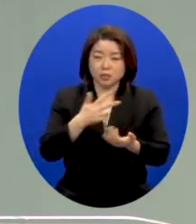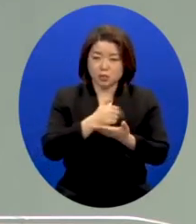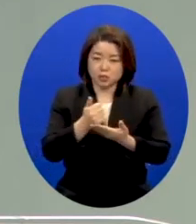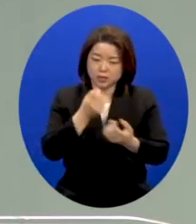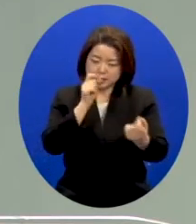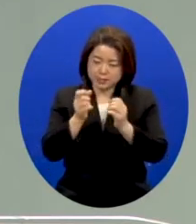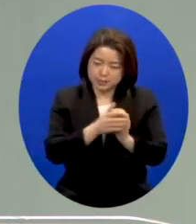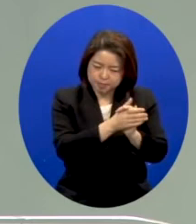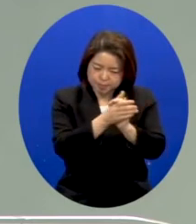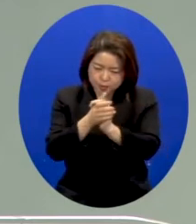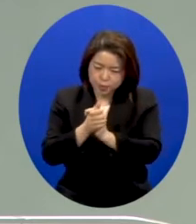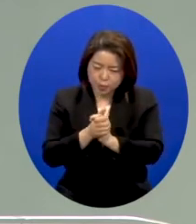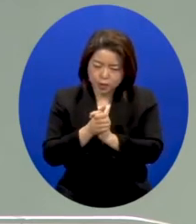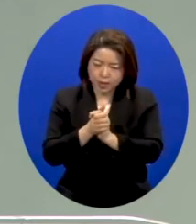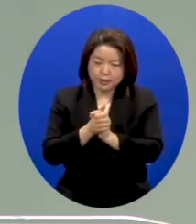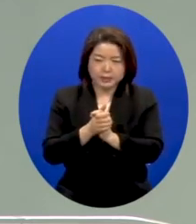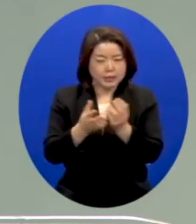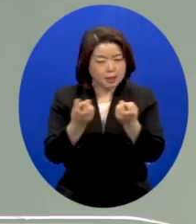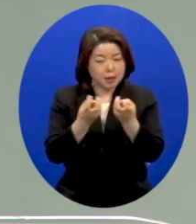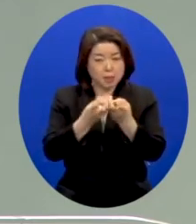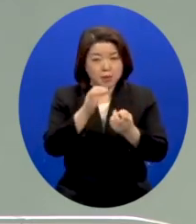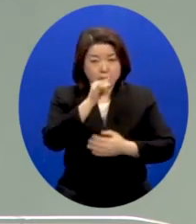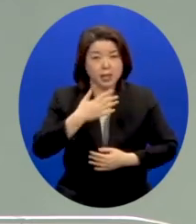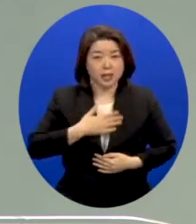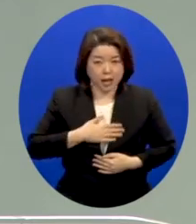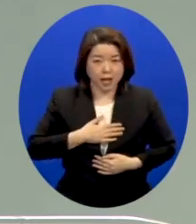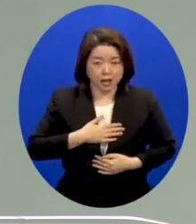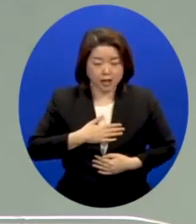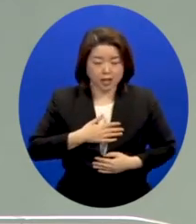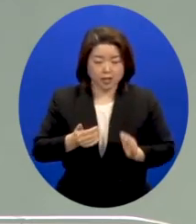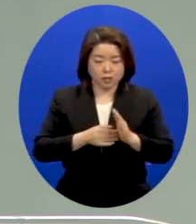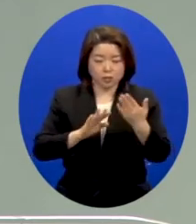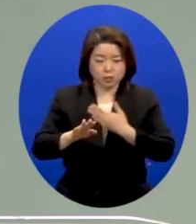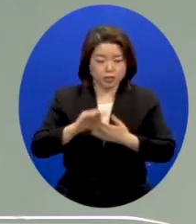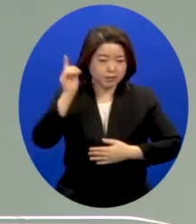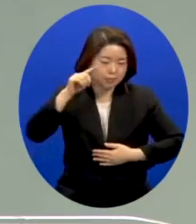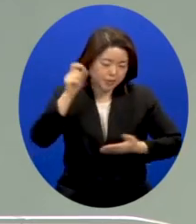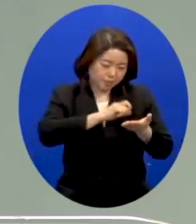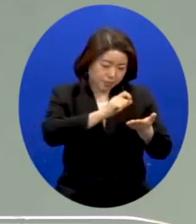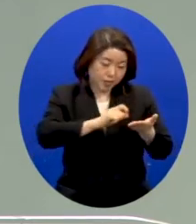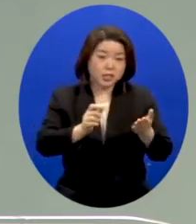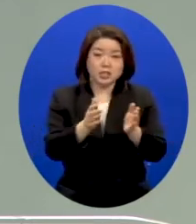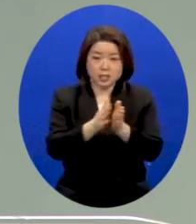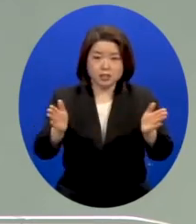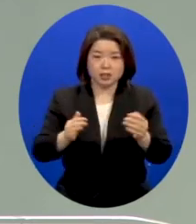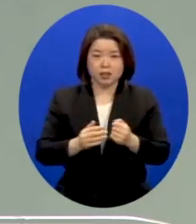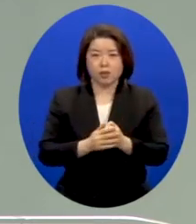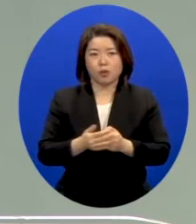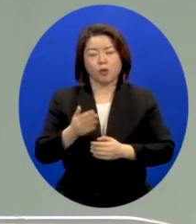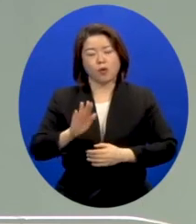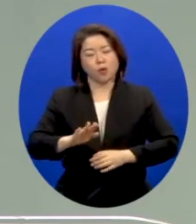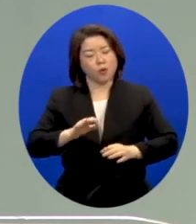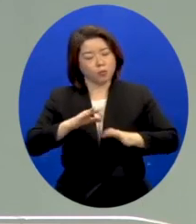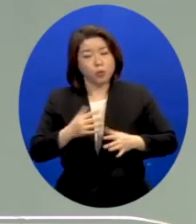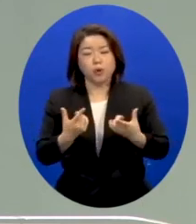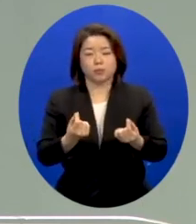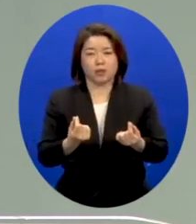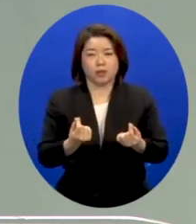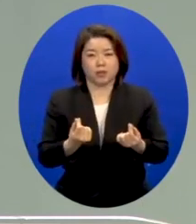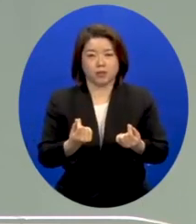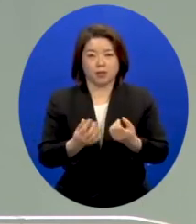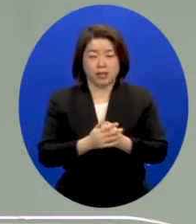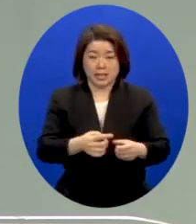미래 동행할 수 있는 길이 있다는 사실을 알고 일기를 쓰기 시작하셨어요 그런데 너무 놀랐다는 거예요